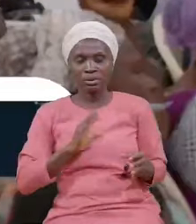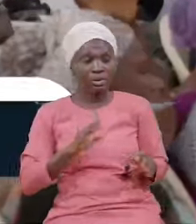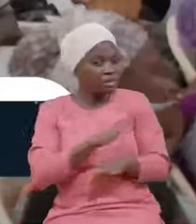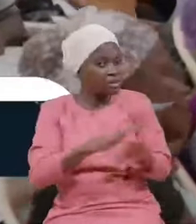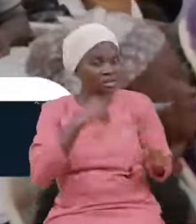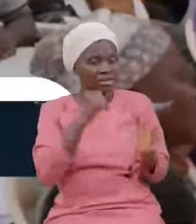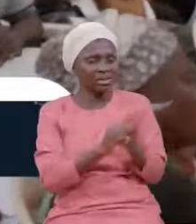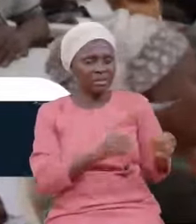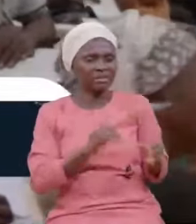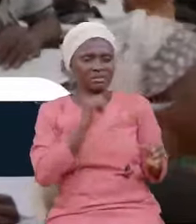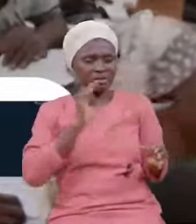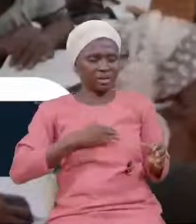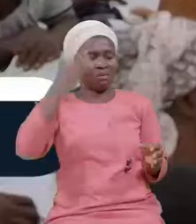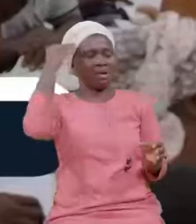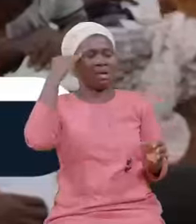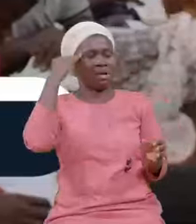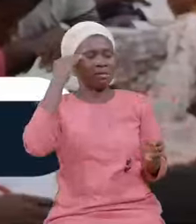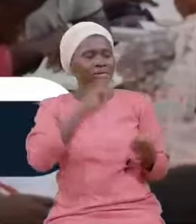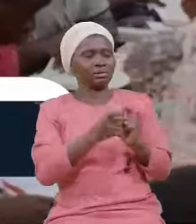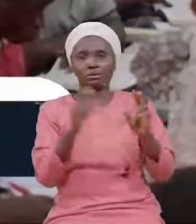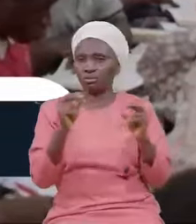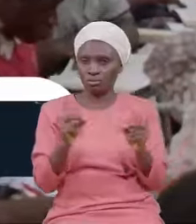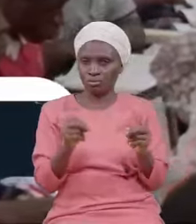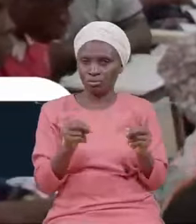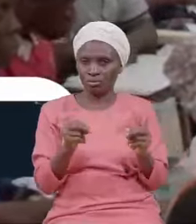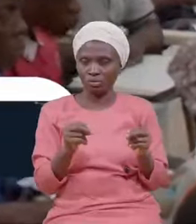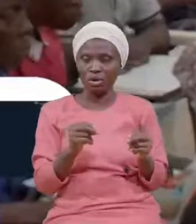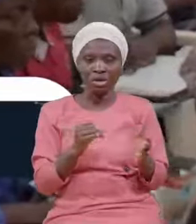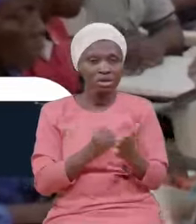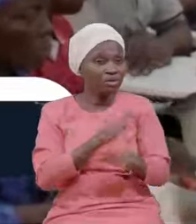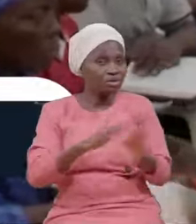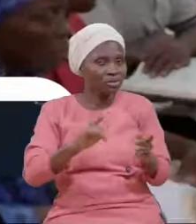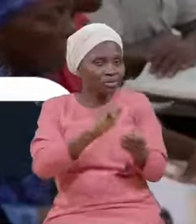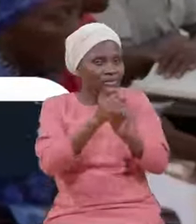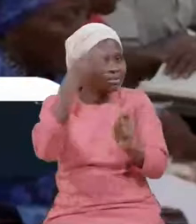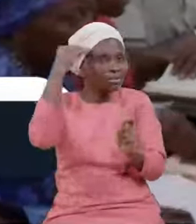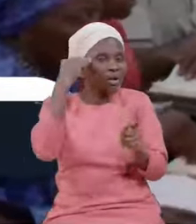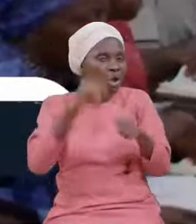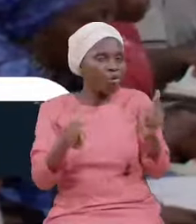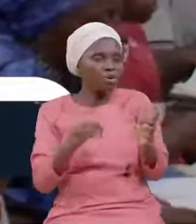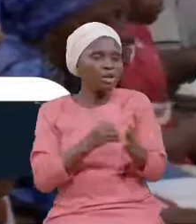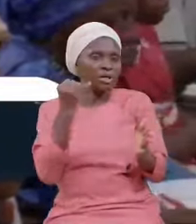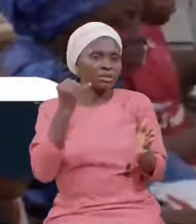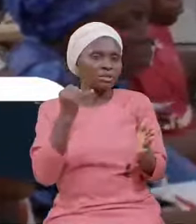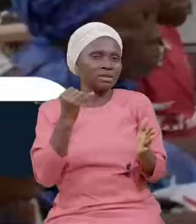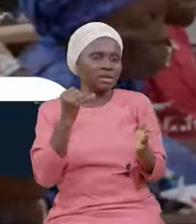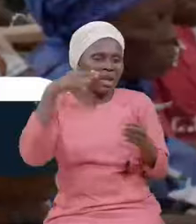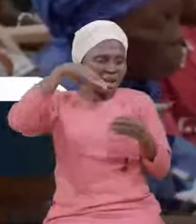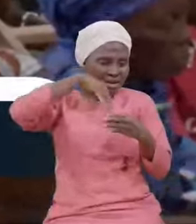Non. Ça ne tourne pas la tête, mais ça brûle le cœur. Ça pénètre le